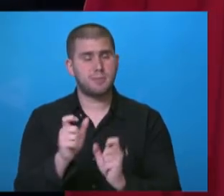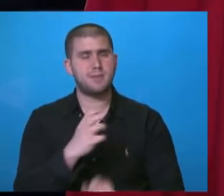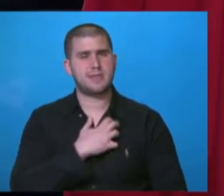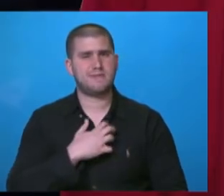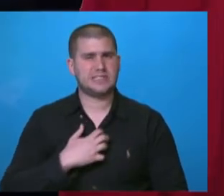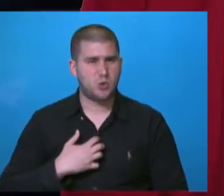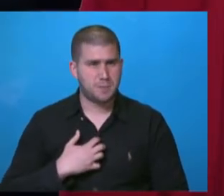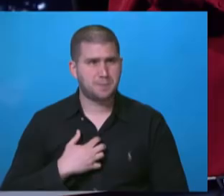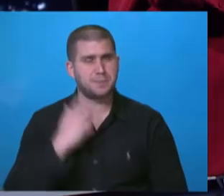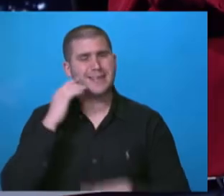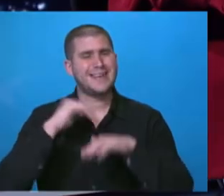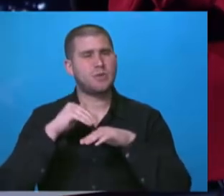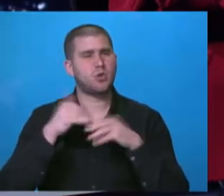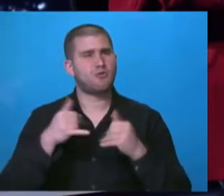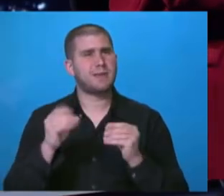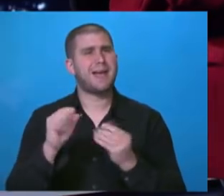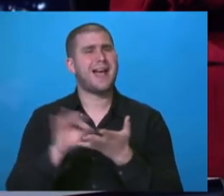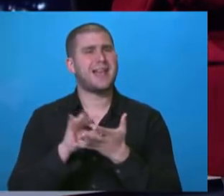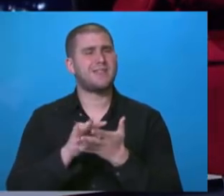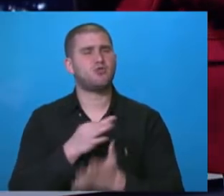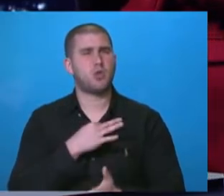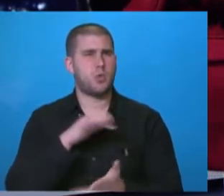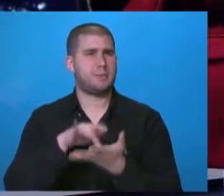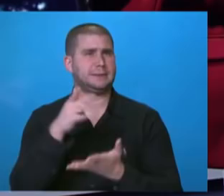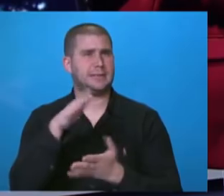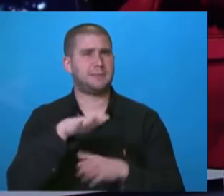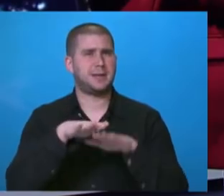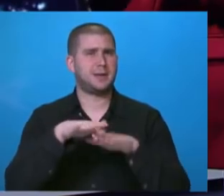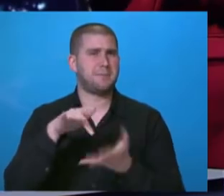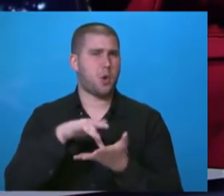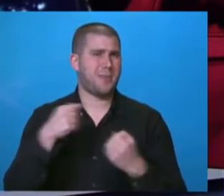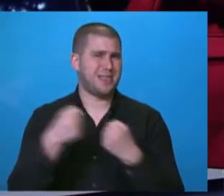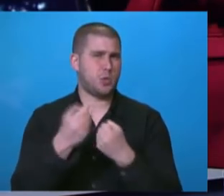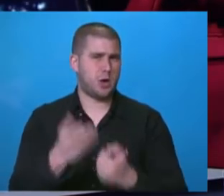אז בואו נתעדכן עכשיו עם ליאל קייזר, הכתבת שלנו שהגיעה לזירת התאונה, ליאל.